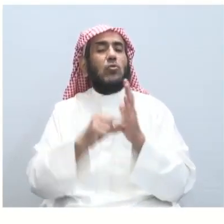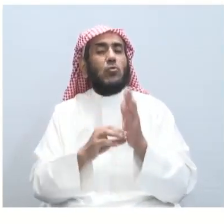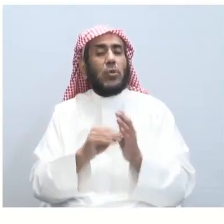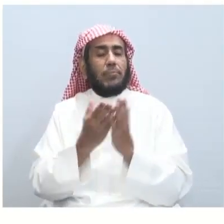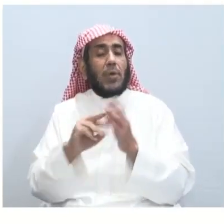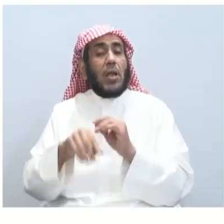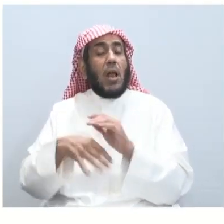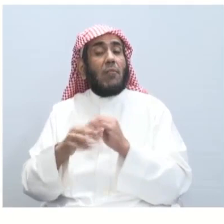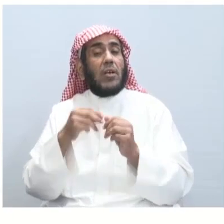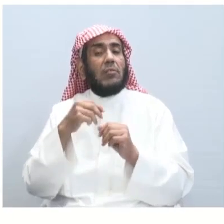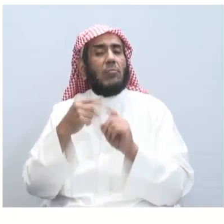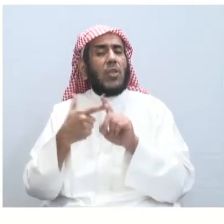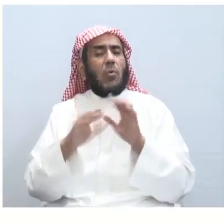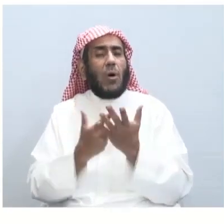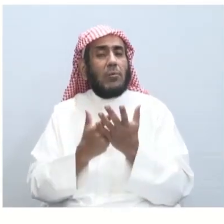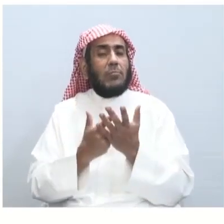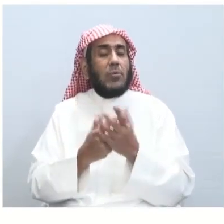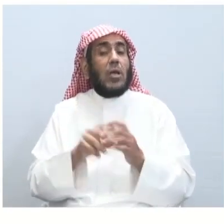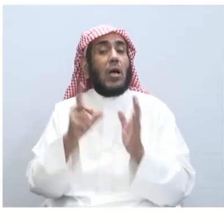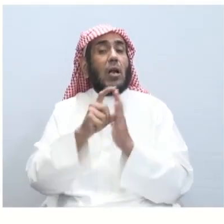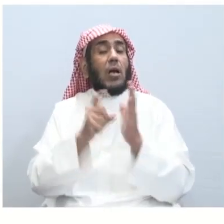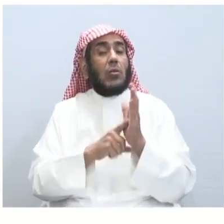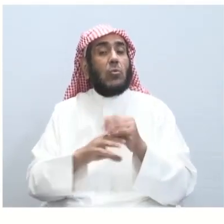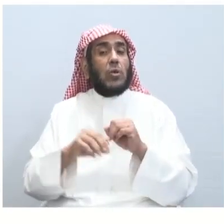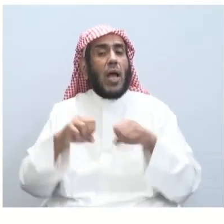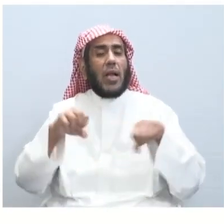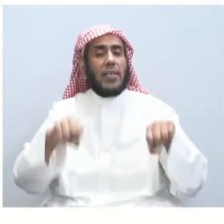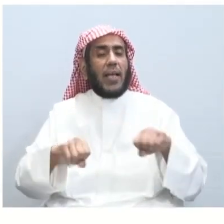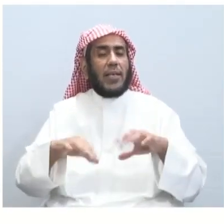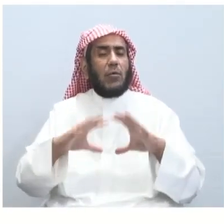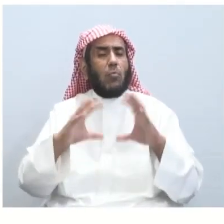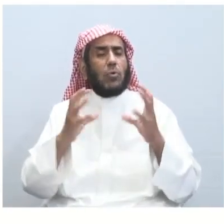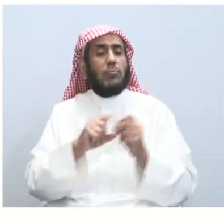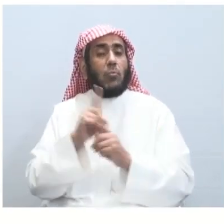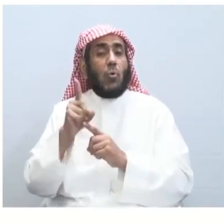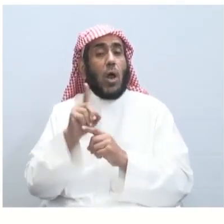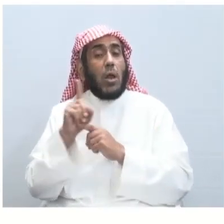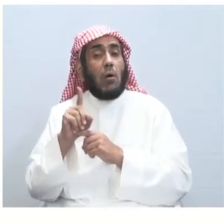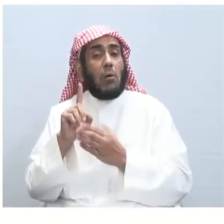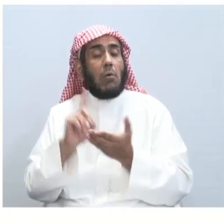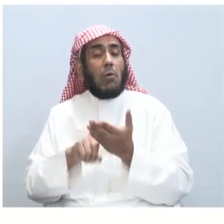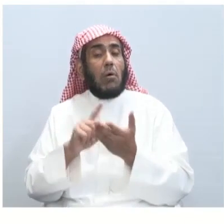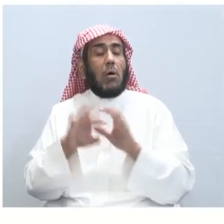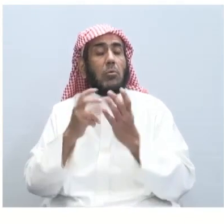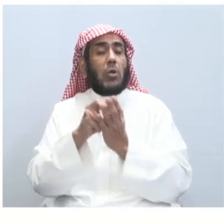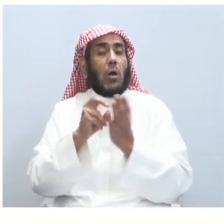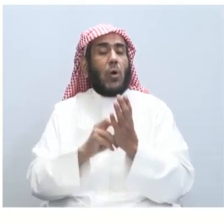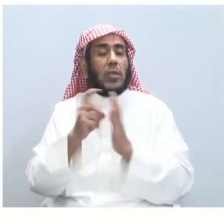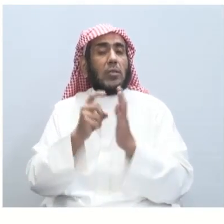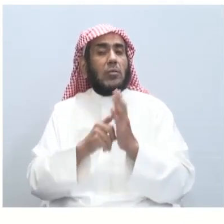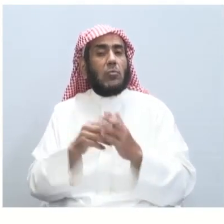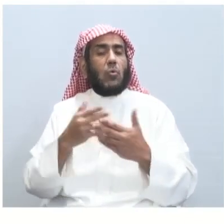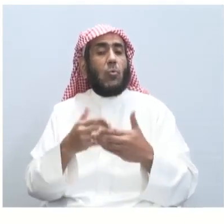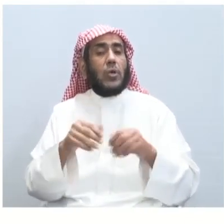الفرع الثاني وهو القانون الاداري القانون الاداري وذكرنا انه مجموعه القواعد القانونيه